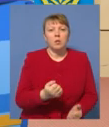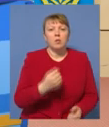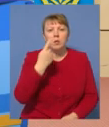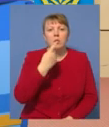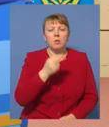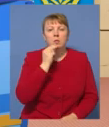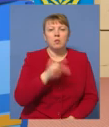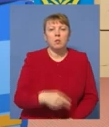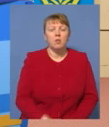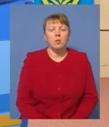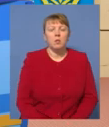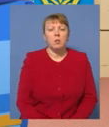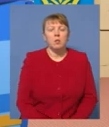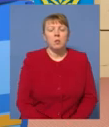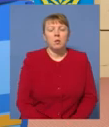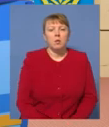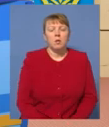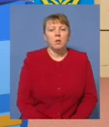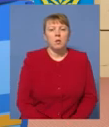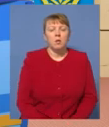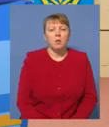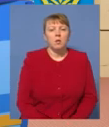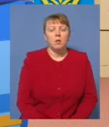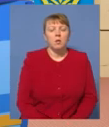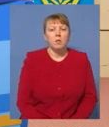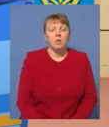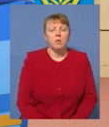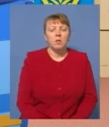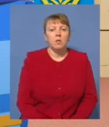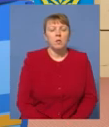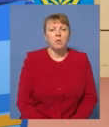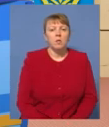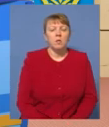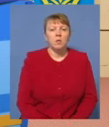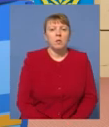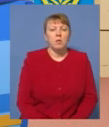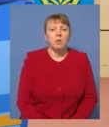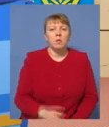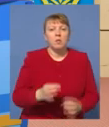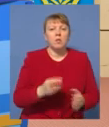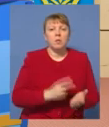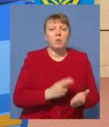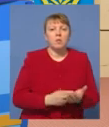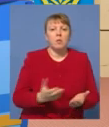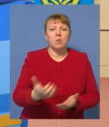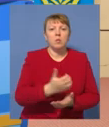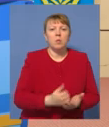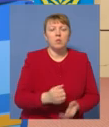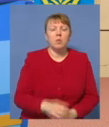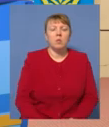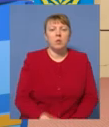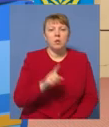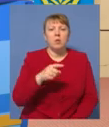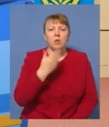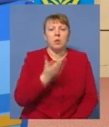лицо подозреваемым, либо не признавать. То есть следователь собирает имеющие доказательства, проводит